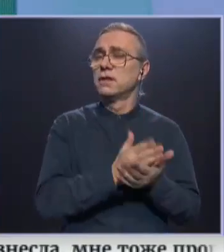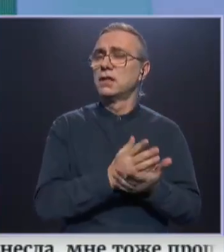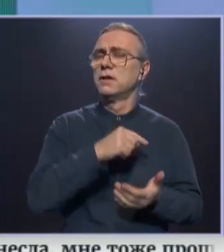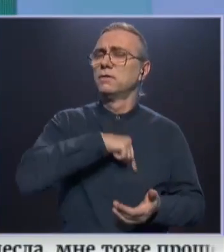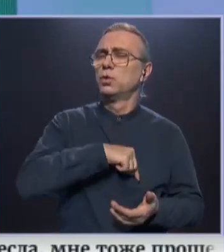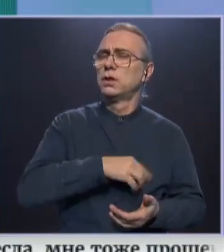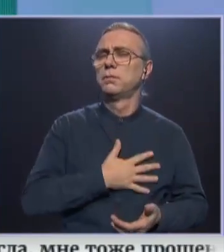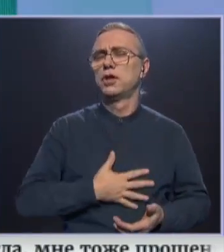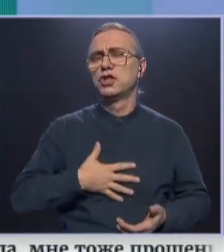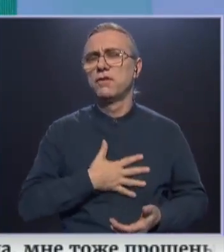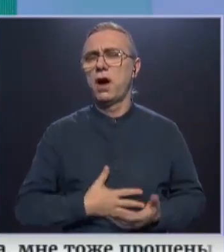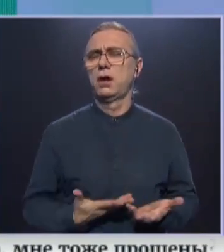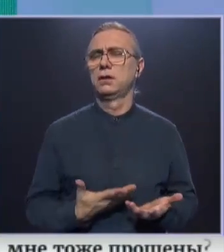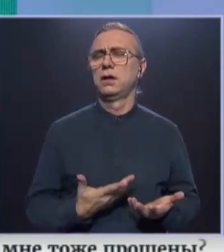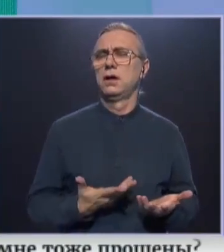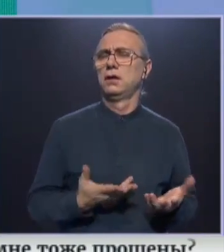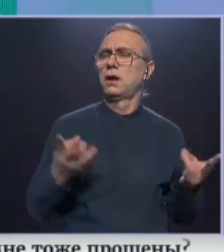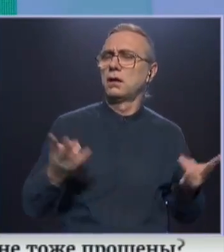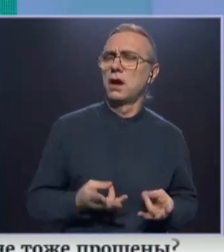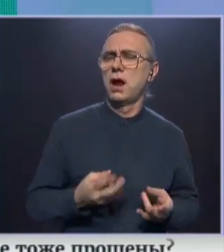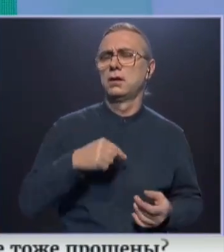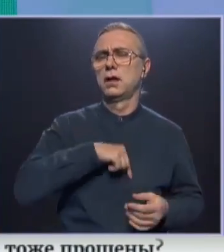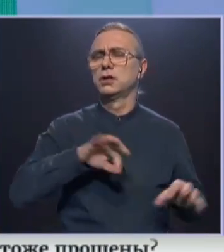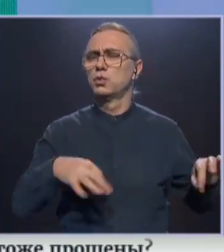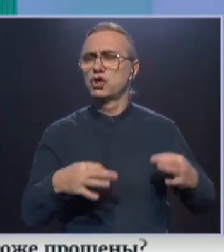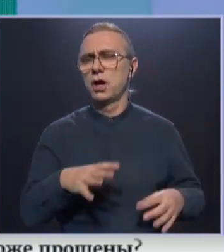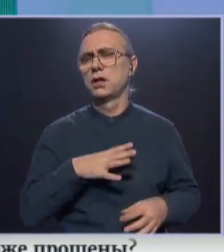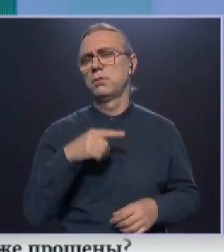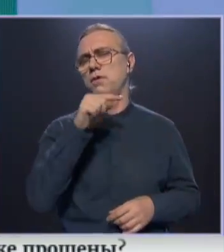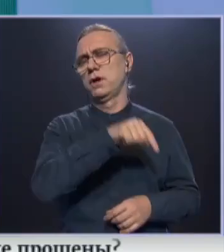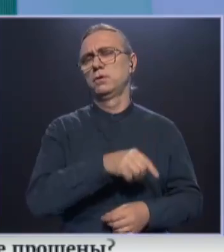пустота, искушения, трагедии. Поэтому... все на поверхности.